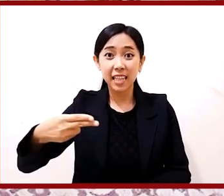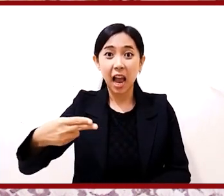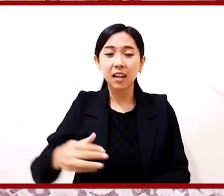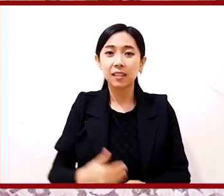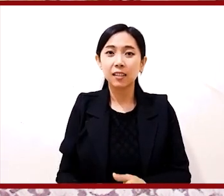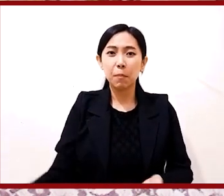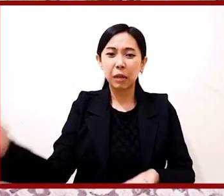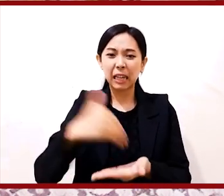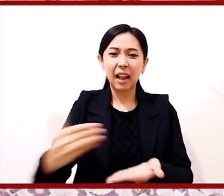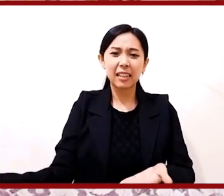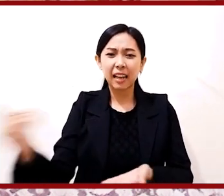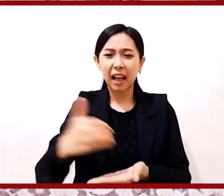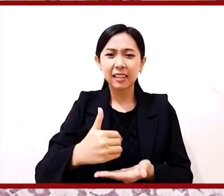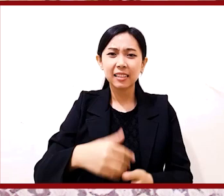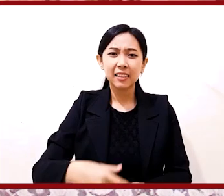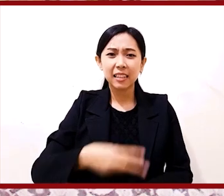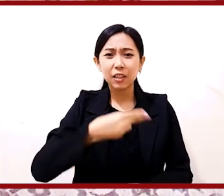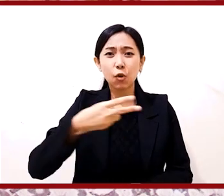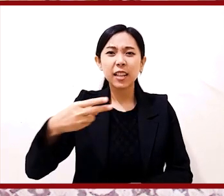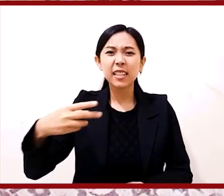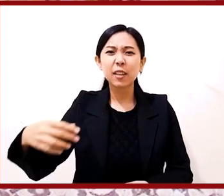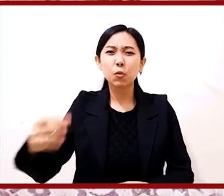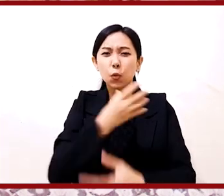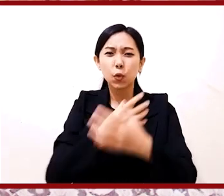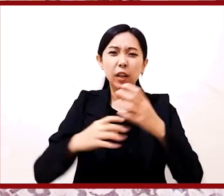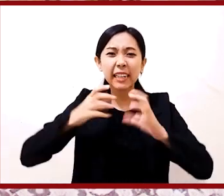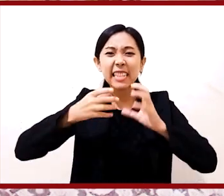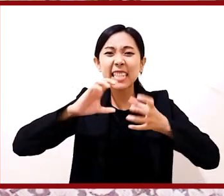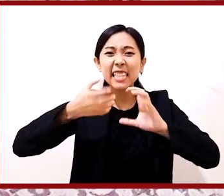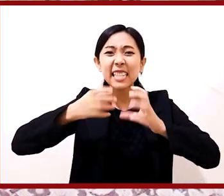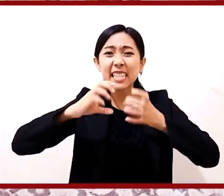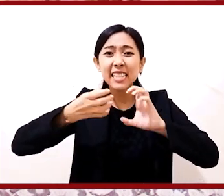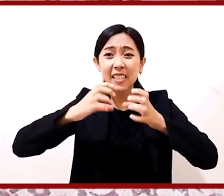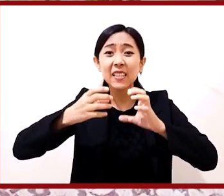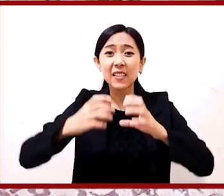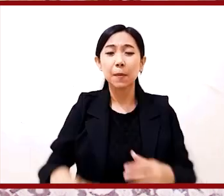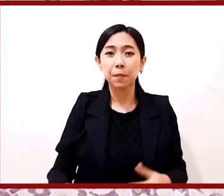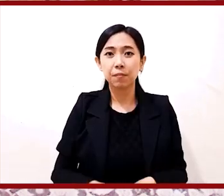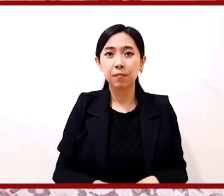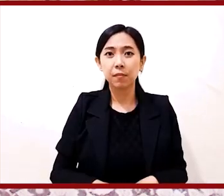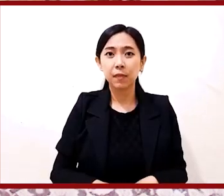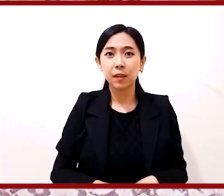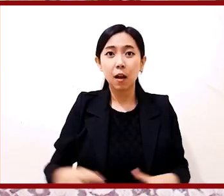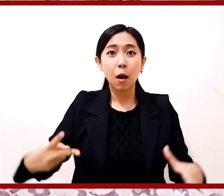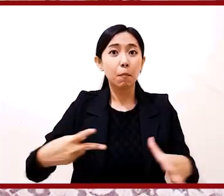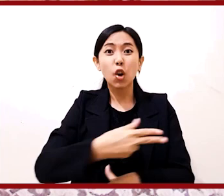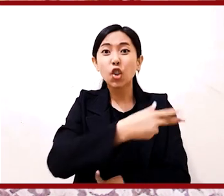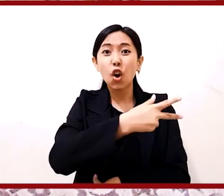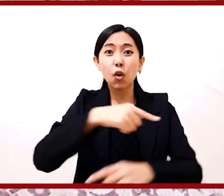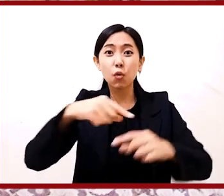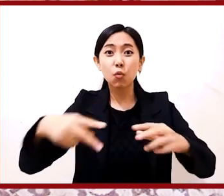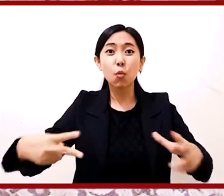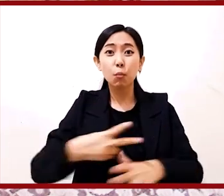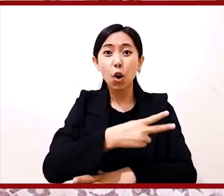bahwa berkali-kali Indonesia pernah mengalami krisis. Mungkin opa-oma masih ingat ada pemotongan nilai